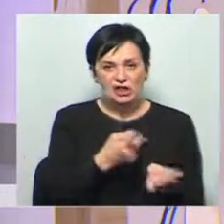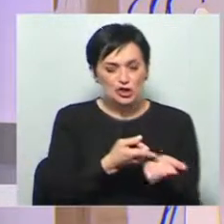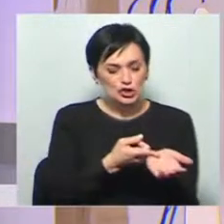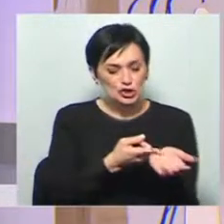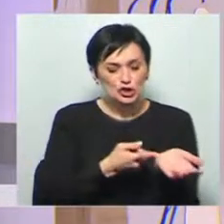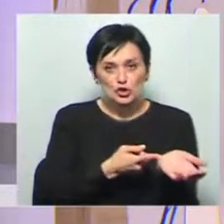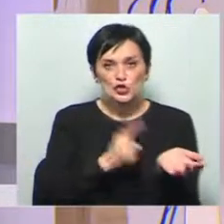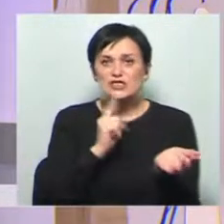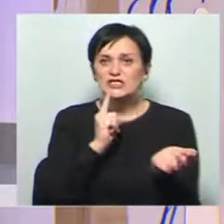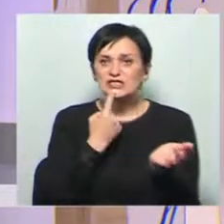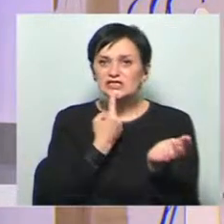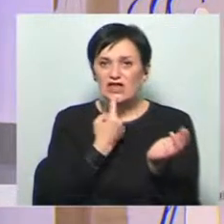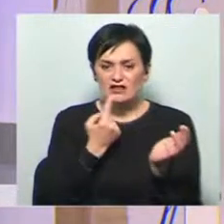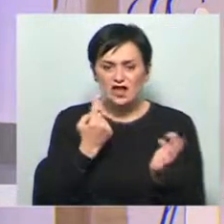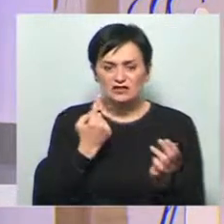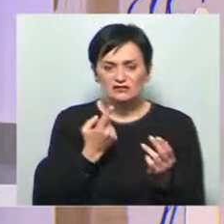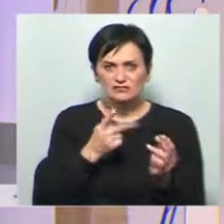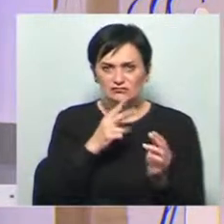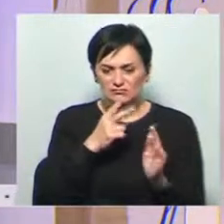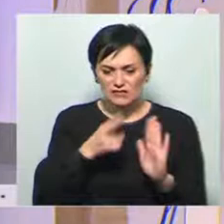რომელიც ცოტა ძნელად ემორჩილება